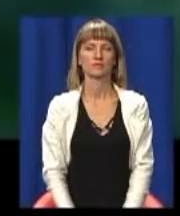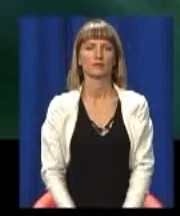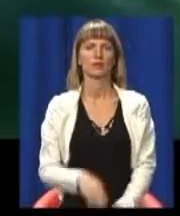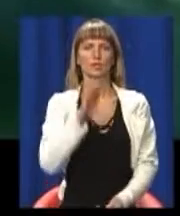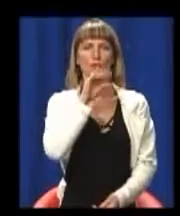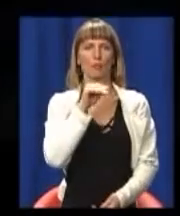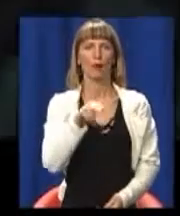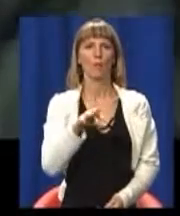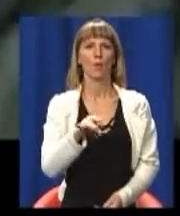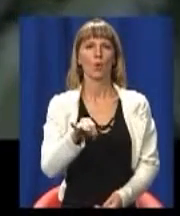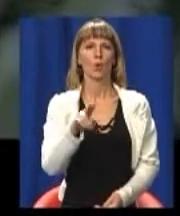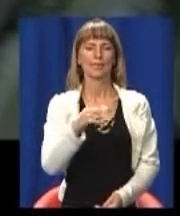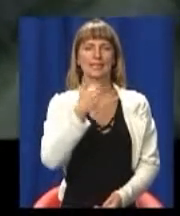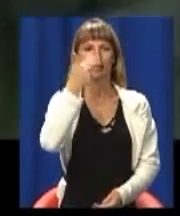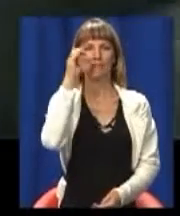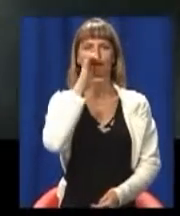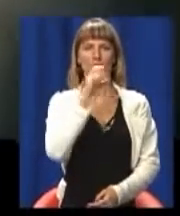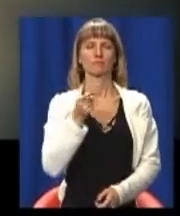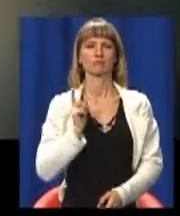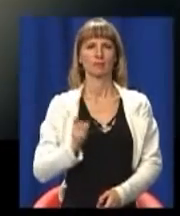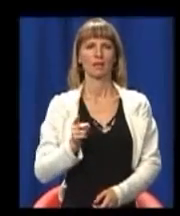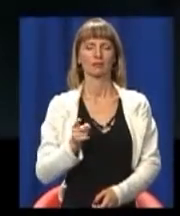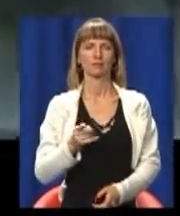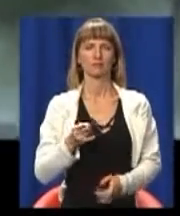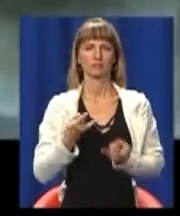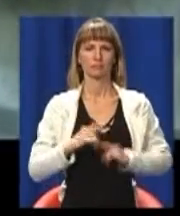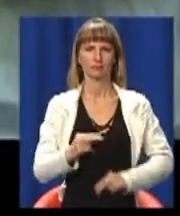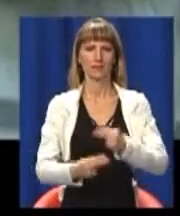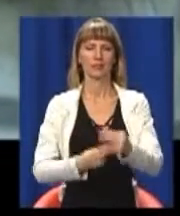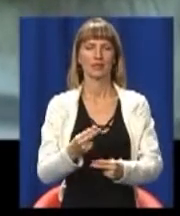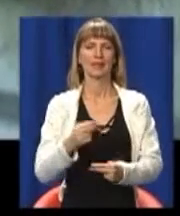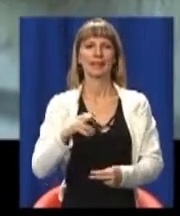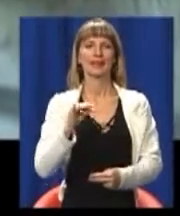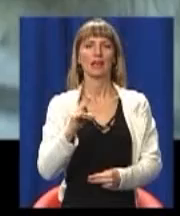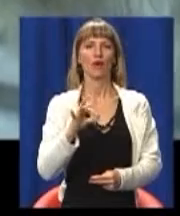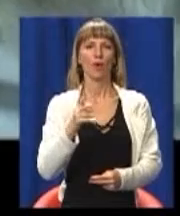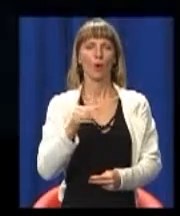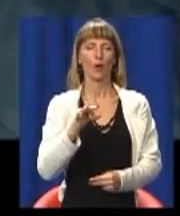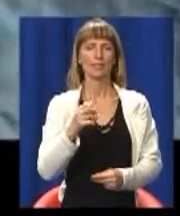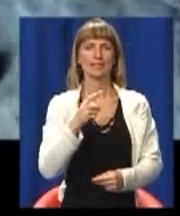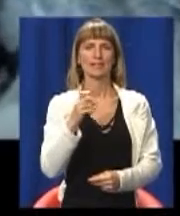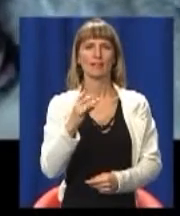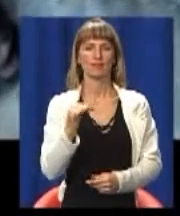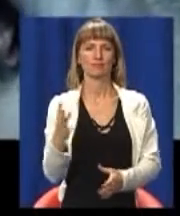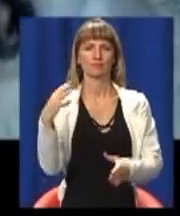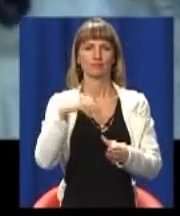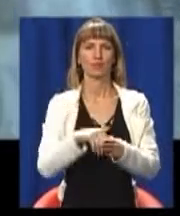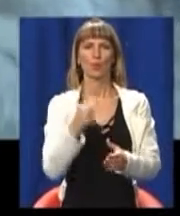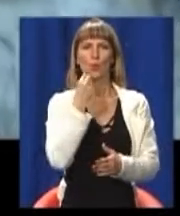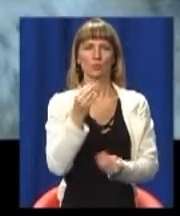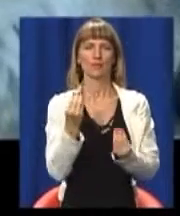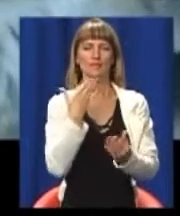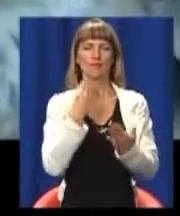Пес породи італійський вовк – справжній нащадок дикого звіра. Він поєднав в собі найкращі якості своїх предків